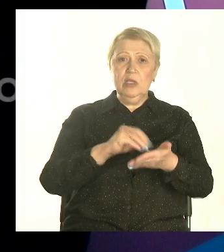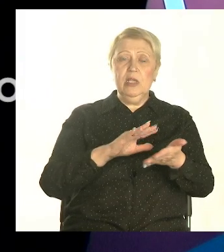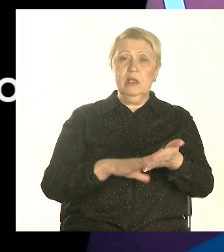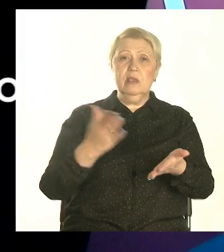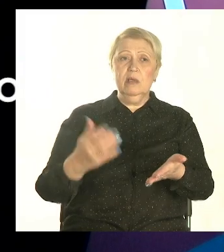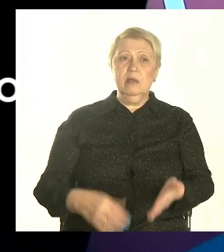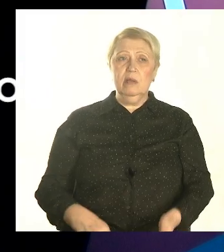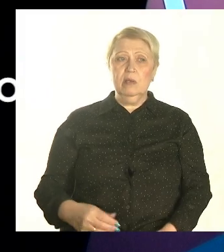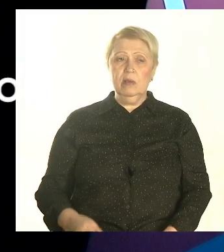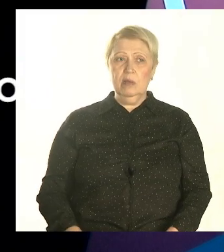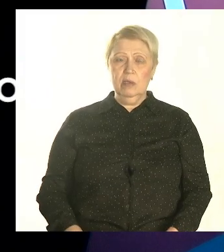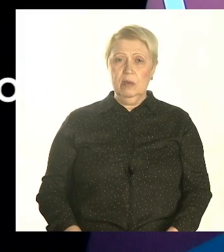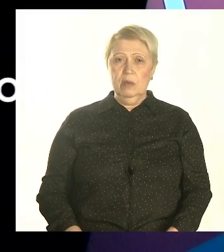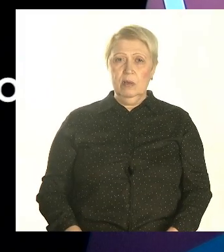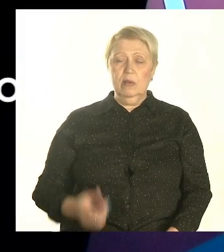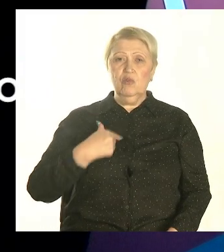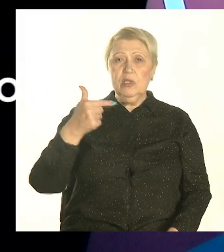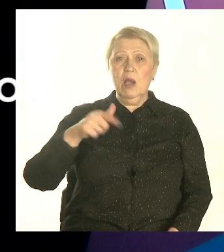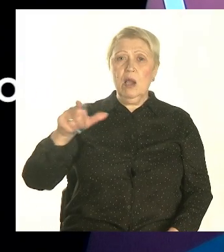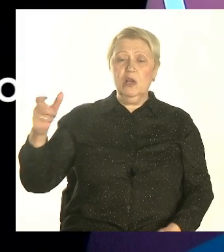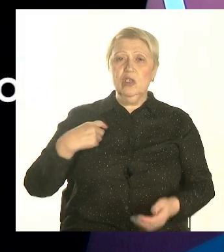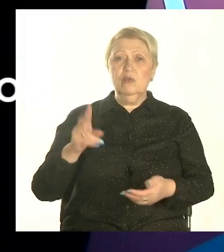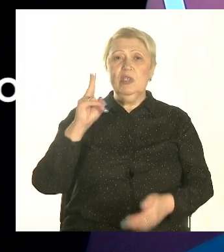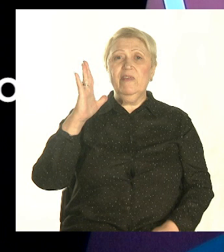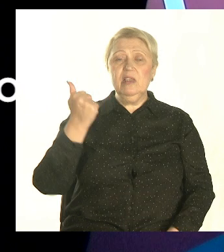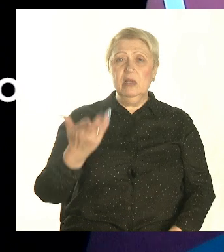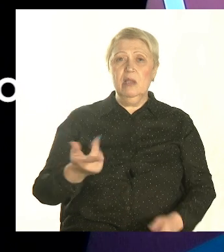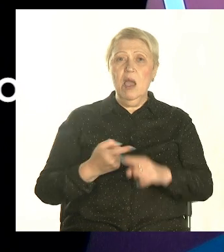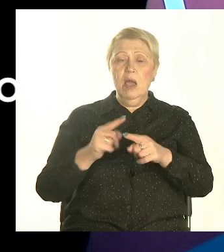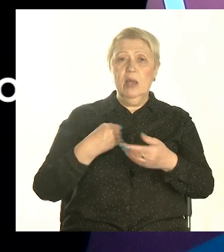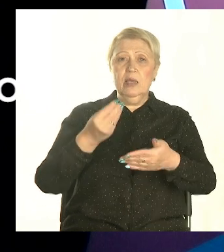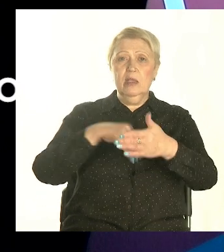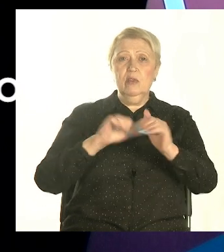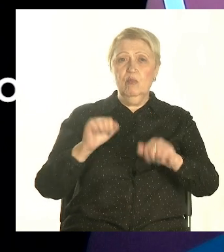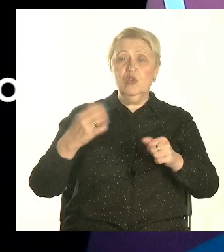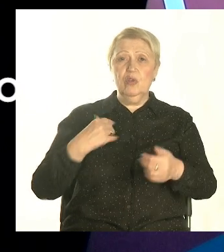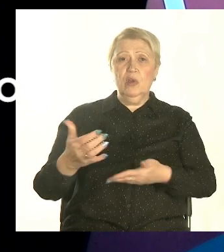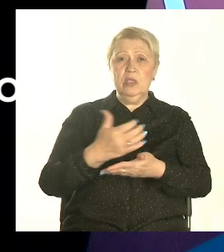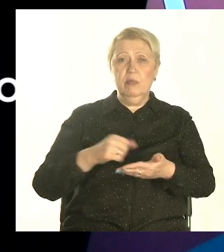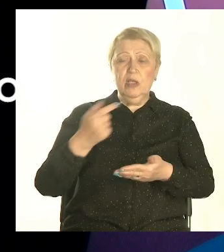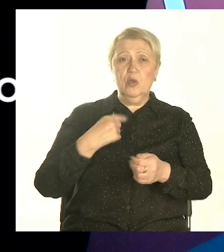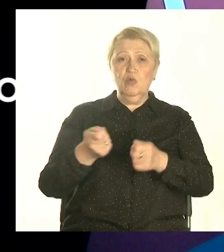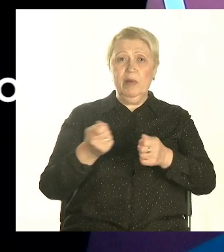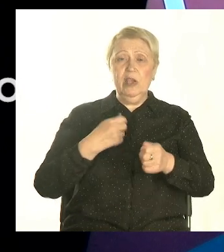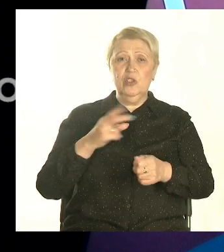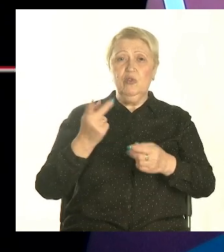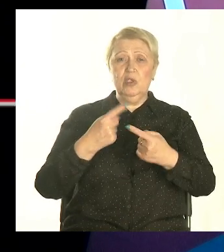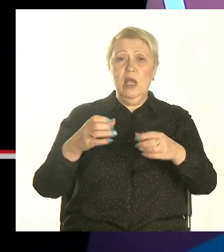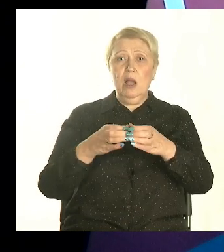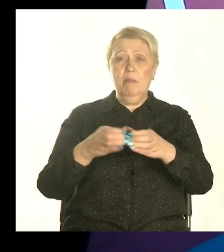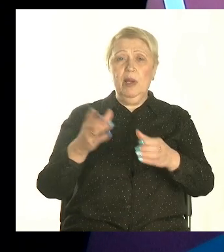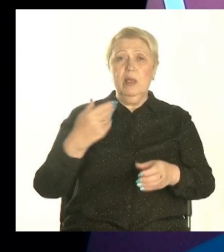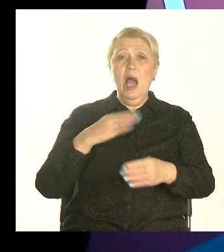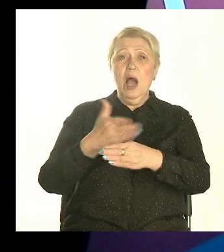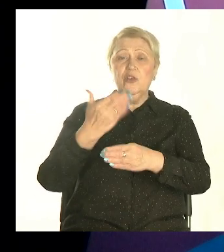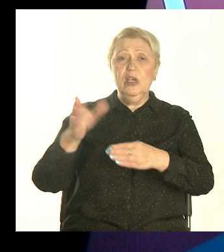количестве зарегистрированных граждан. Фактически у нас эти данные можно собрать, допустим, с управляющих компаний, но в частный сектор